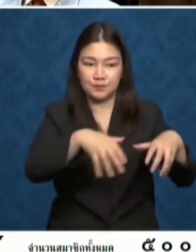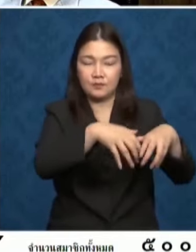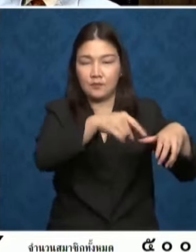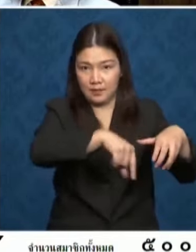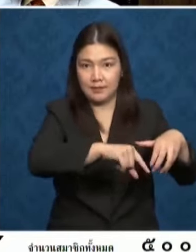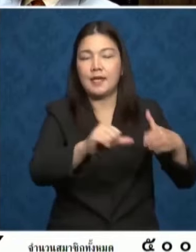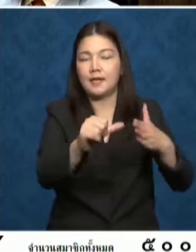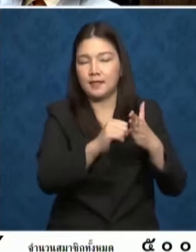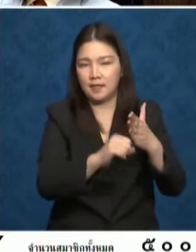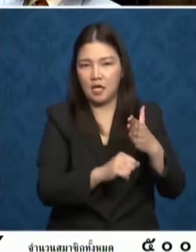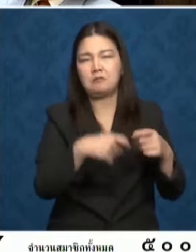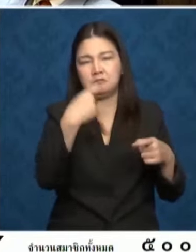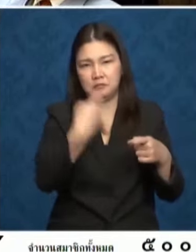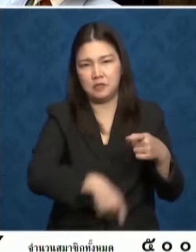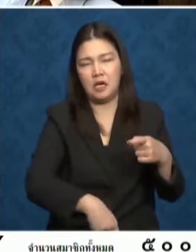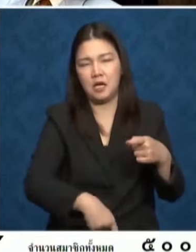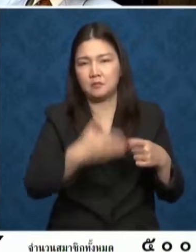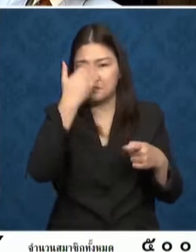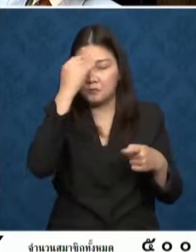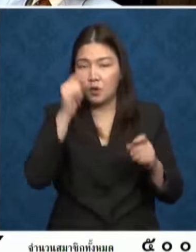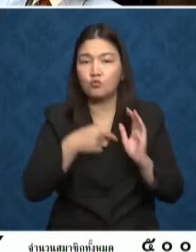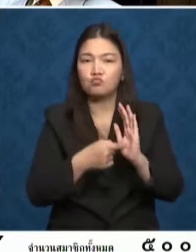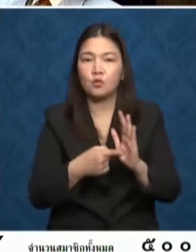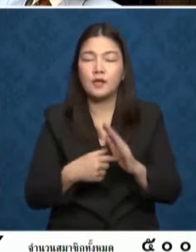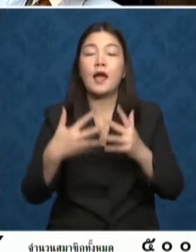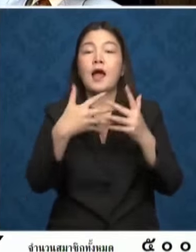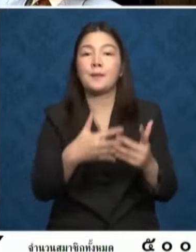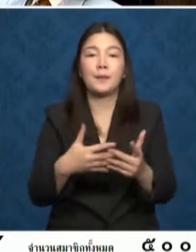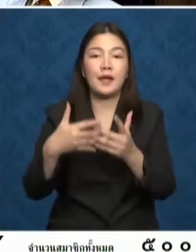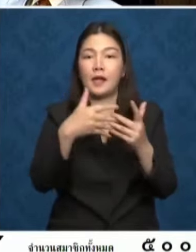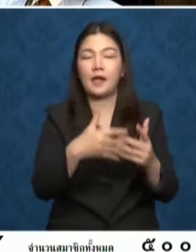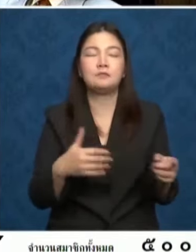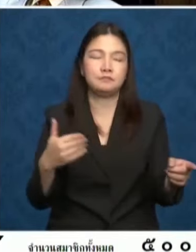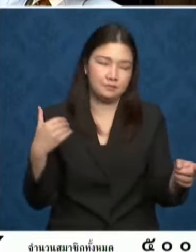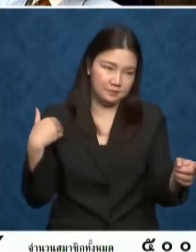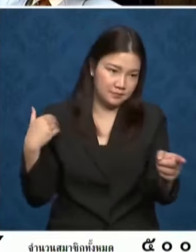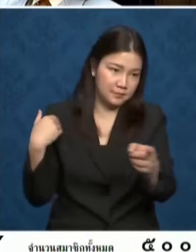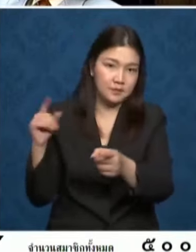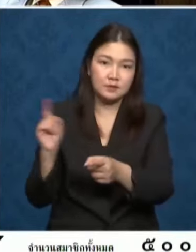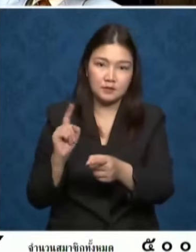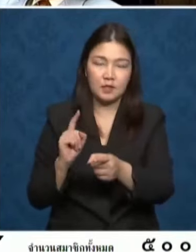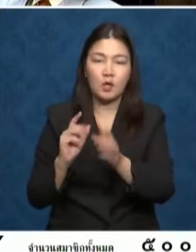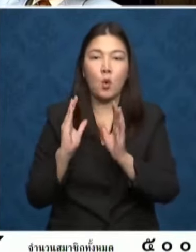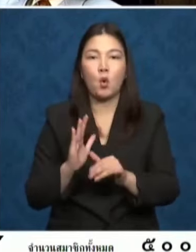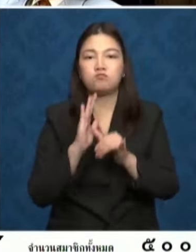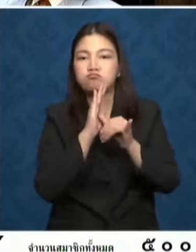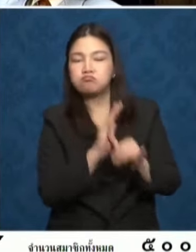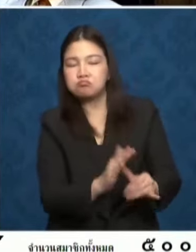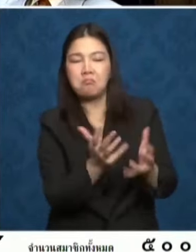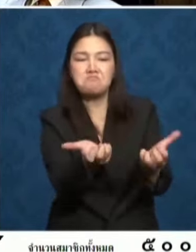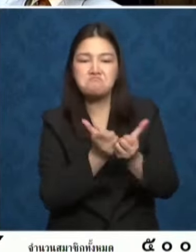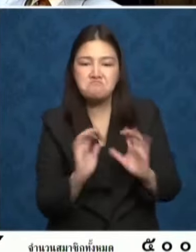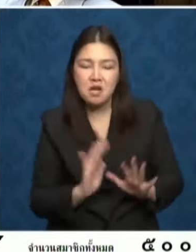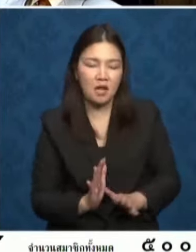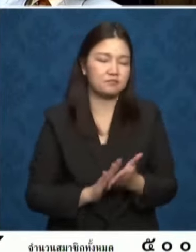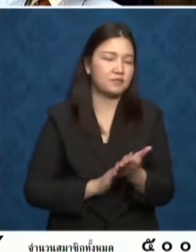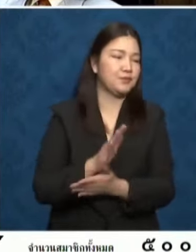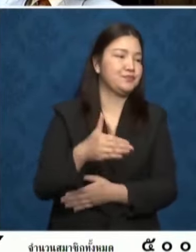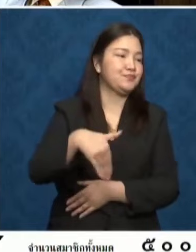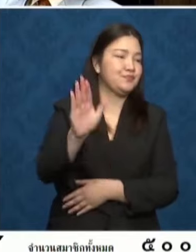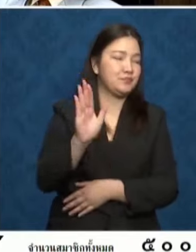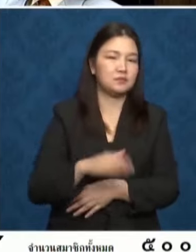แก้ไขได้ยากแม้กระทั่งอย่างประเทศสหรัฐอเมริกาก็ยอมรับว่าการแก้แก้ไขปัญหาการเลือกปฏิบัติ